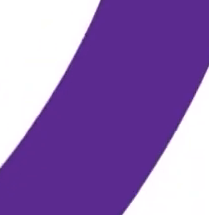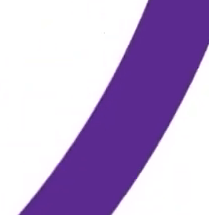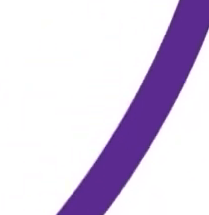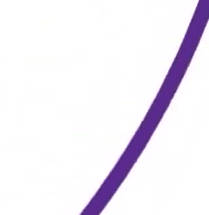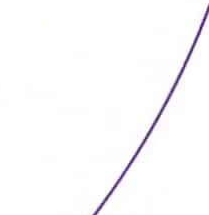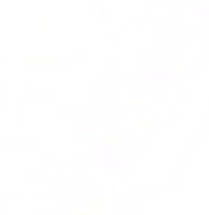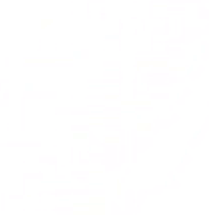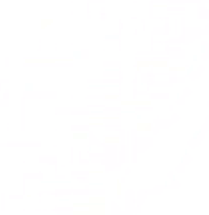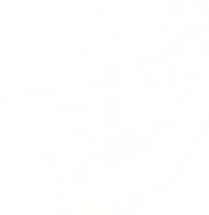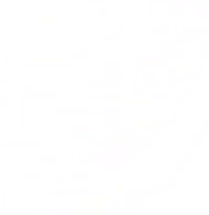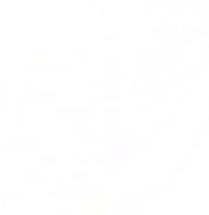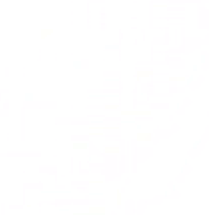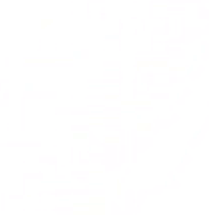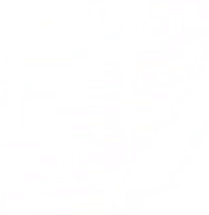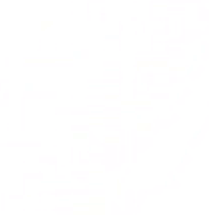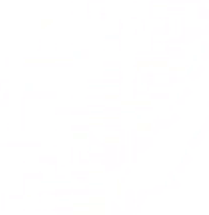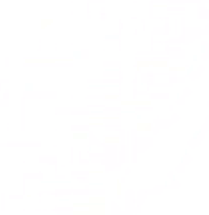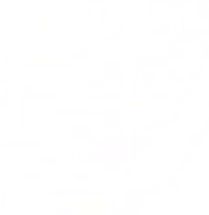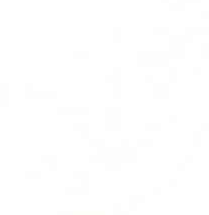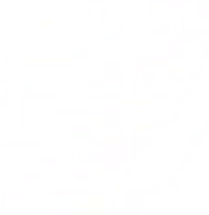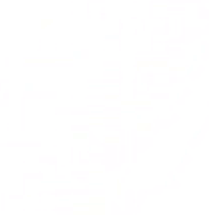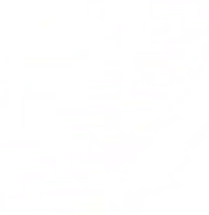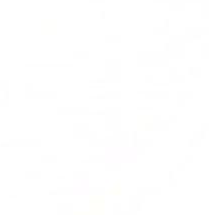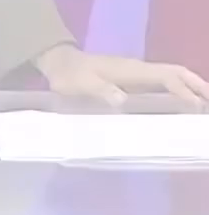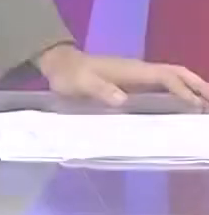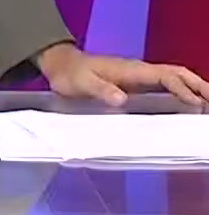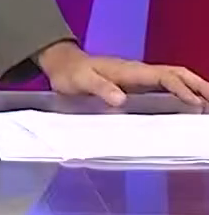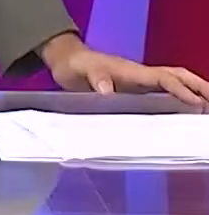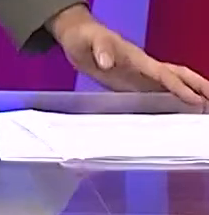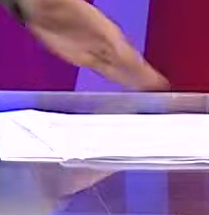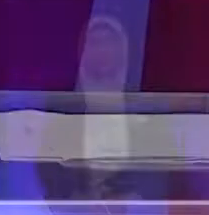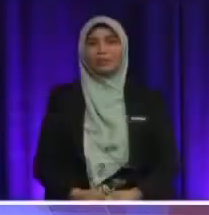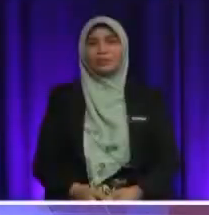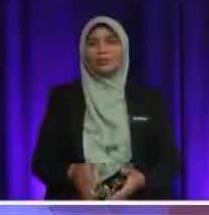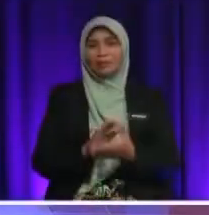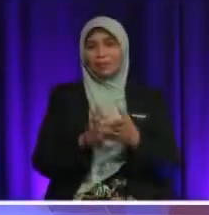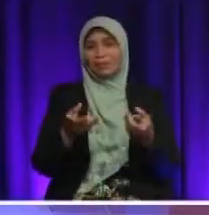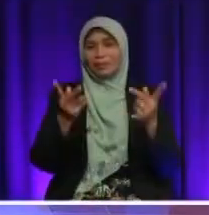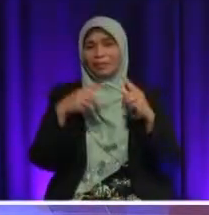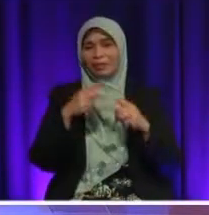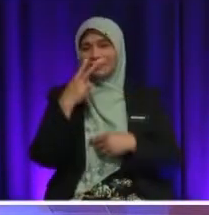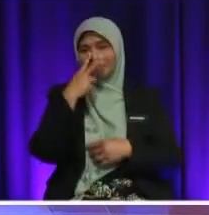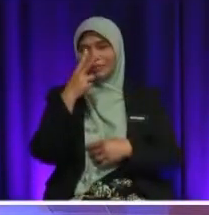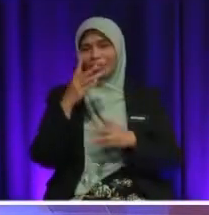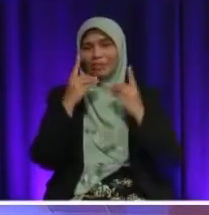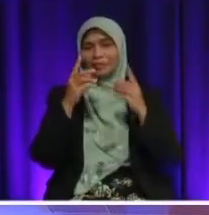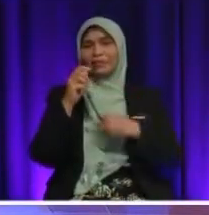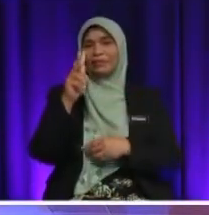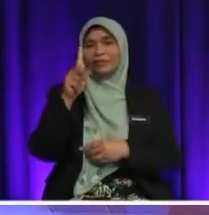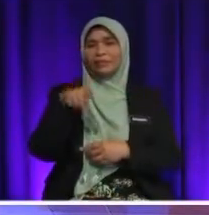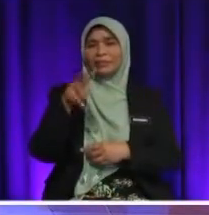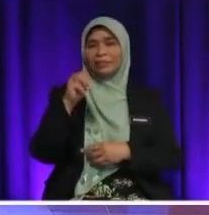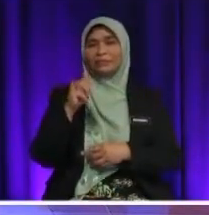Hai Sidik TV GPM Hai selamat kembali menonton directv kVA